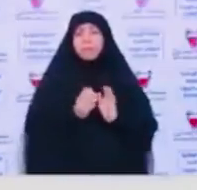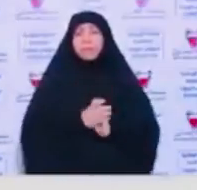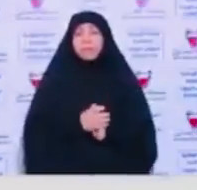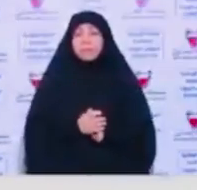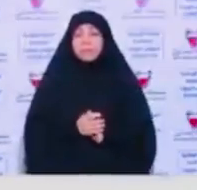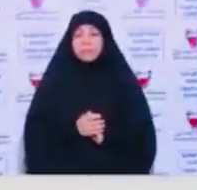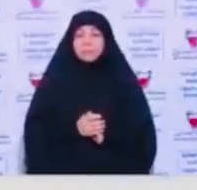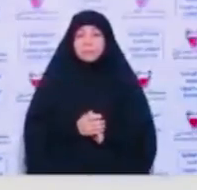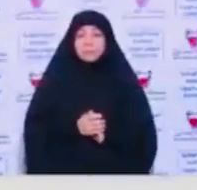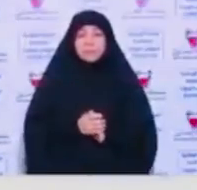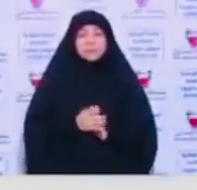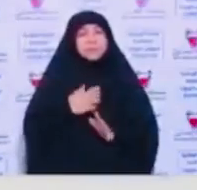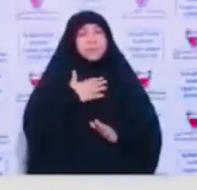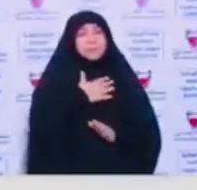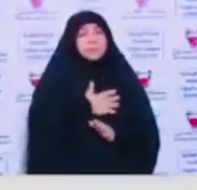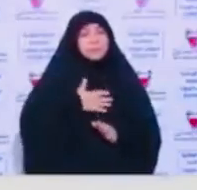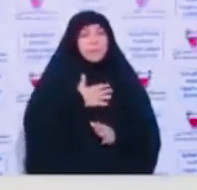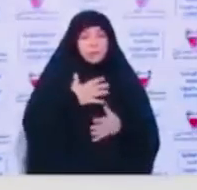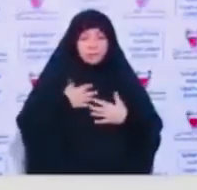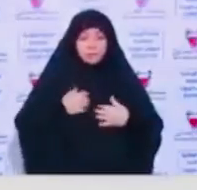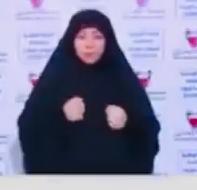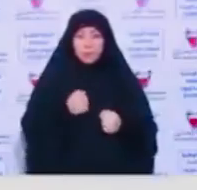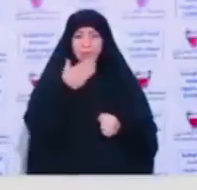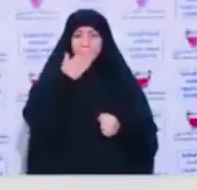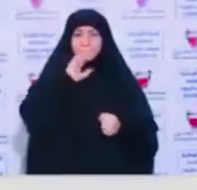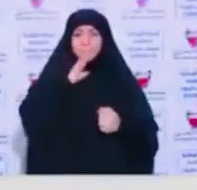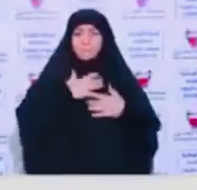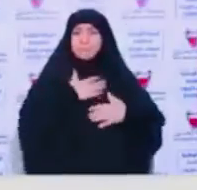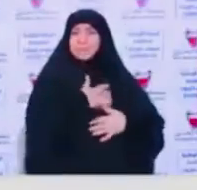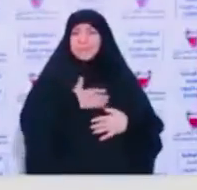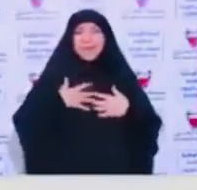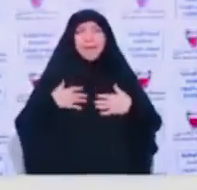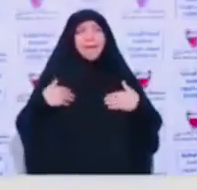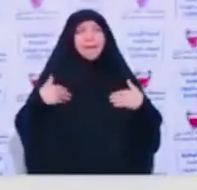تريد أن تشعر بالسعادة الحقيقية فبتشعرها إذا فعلا أقدمت بمتعافين.